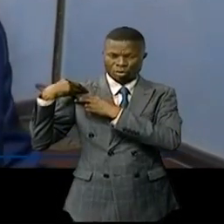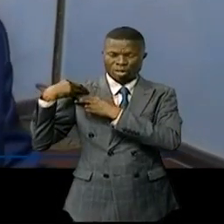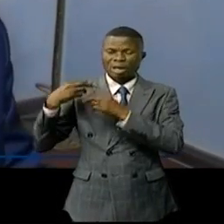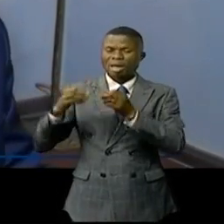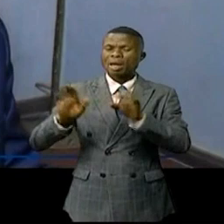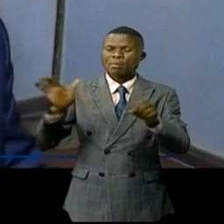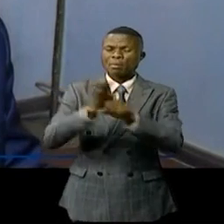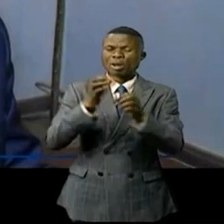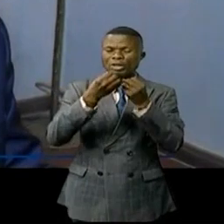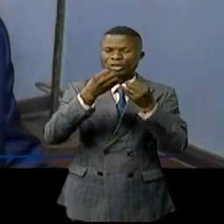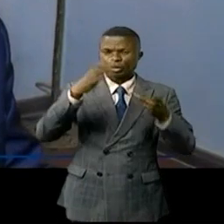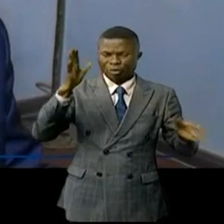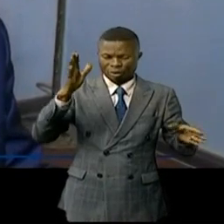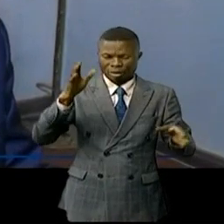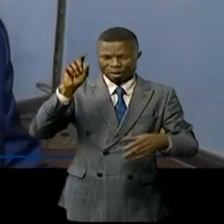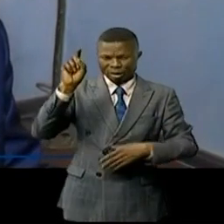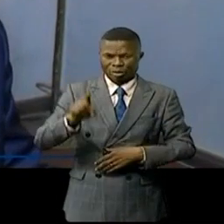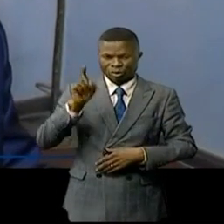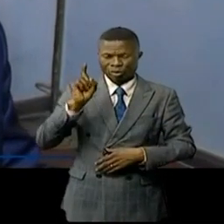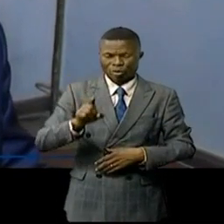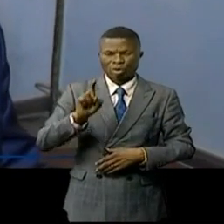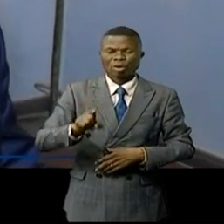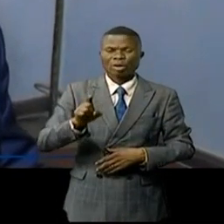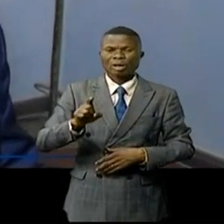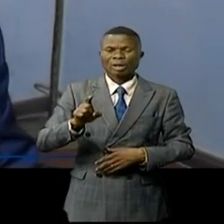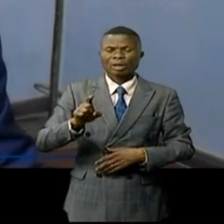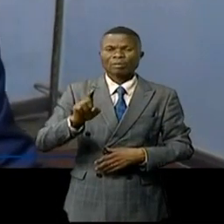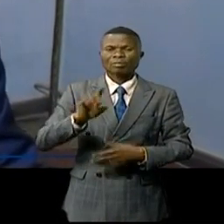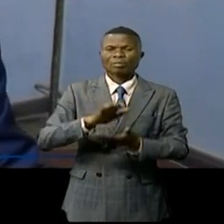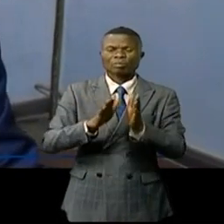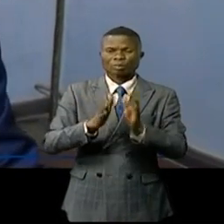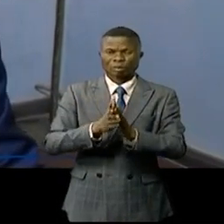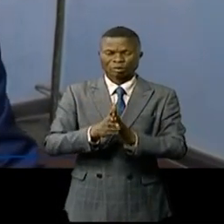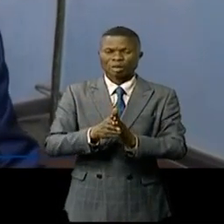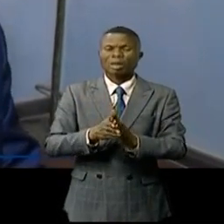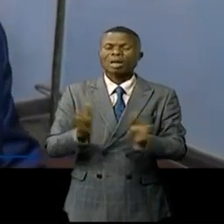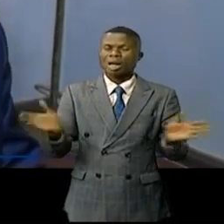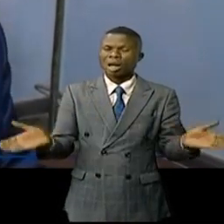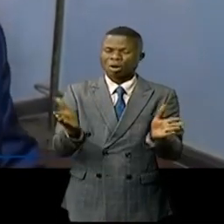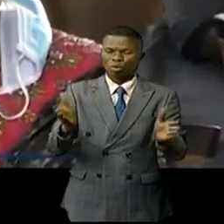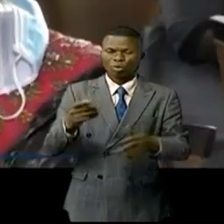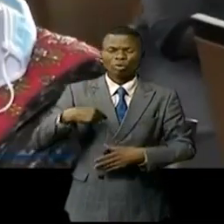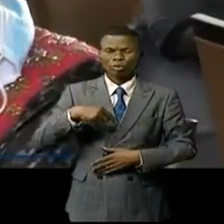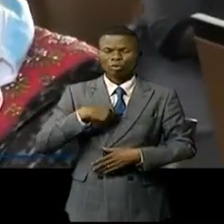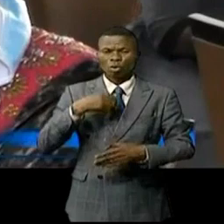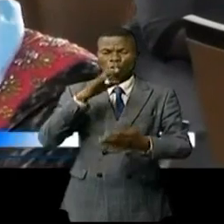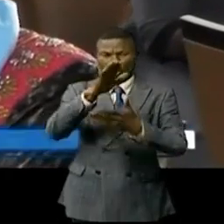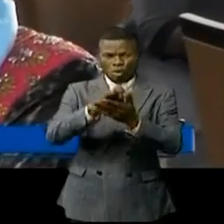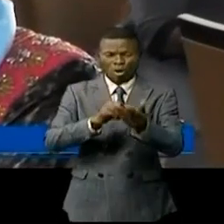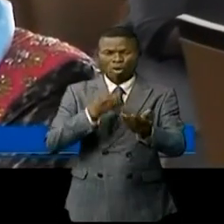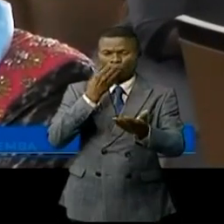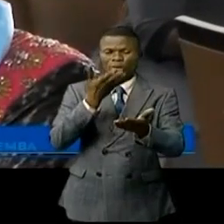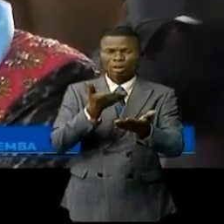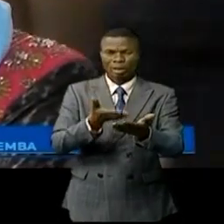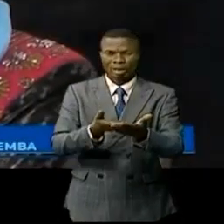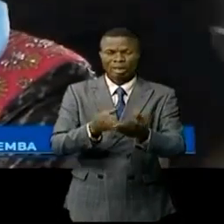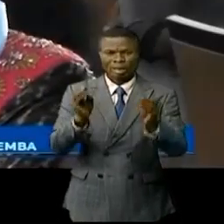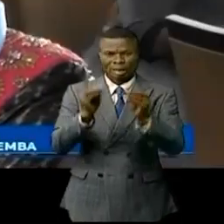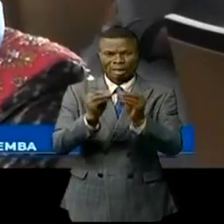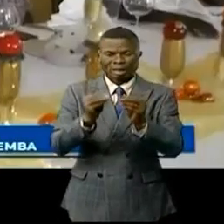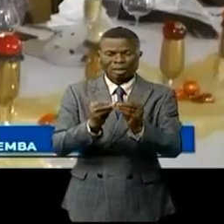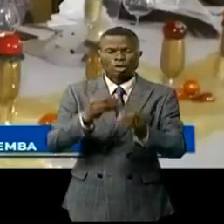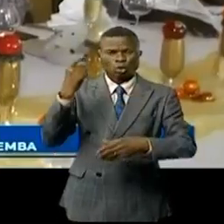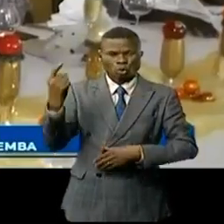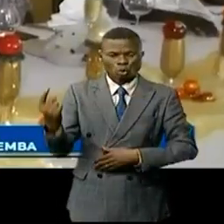prospère devrait impérativement être notre motivation. Des rencontres qui se veulent